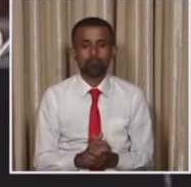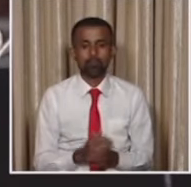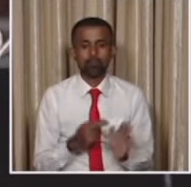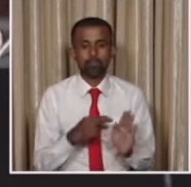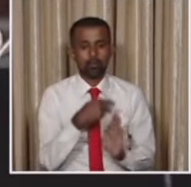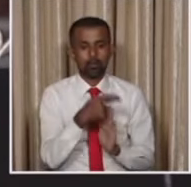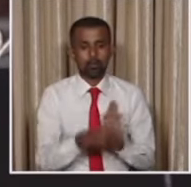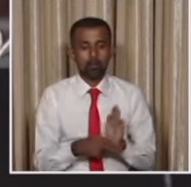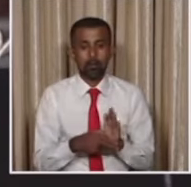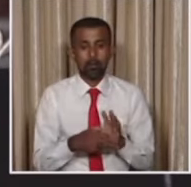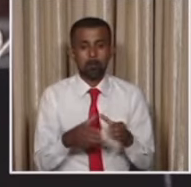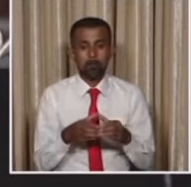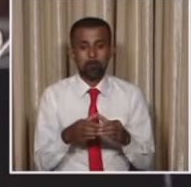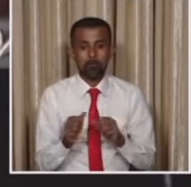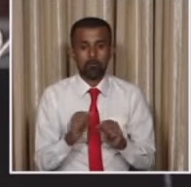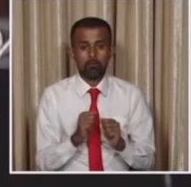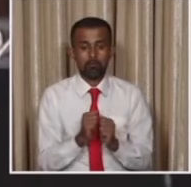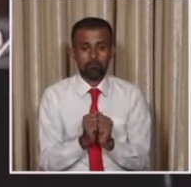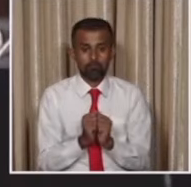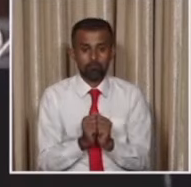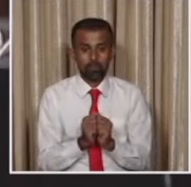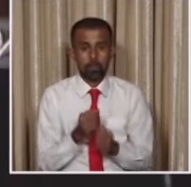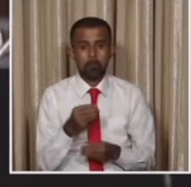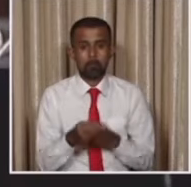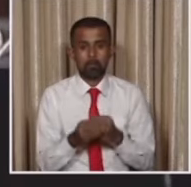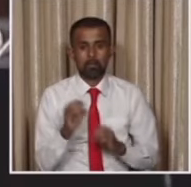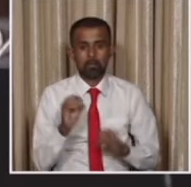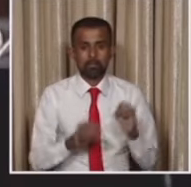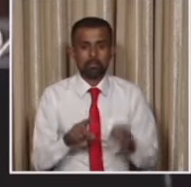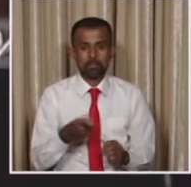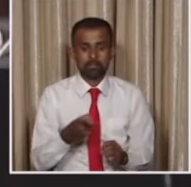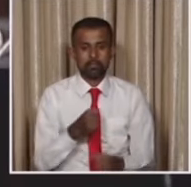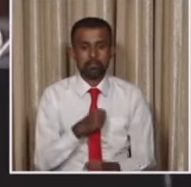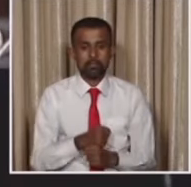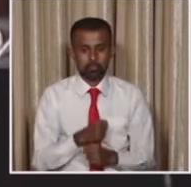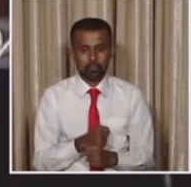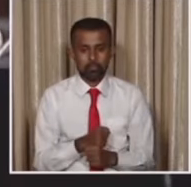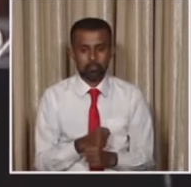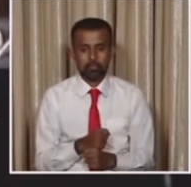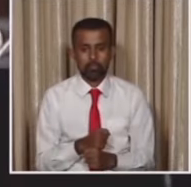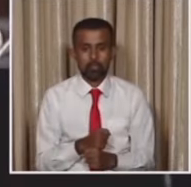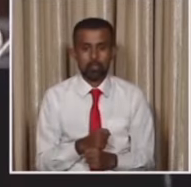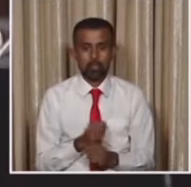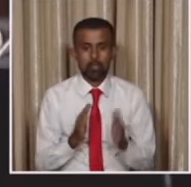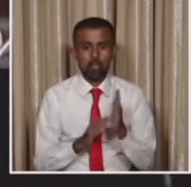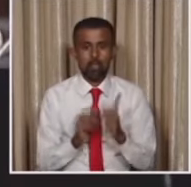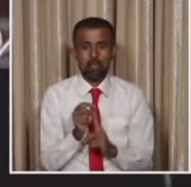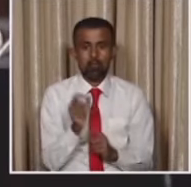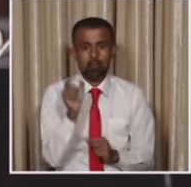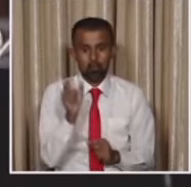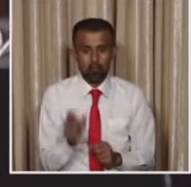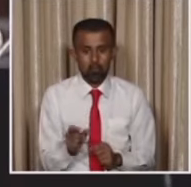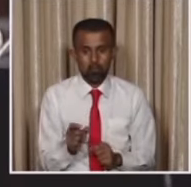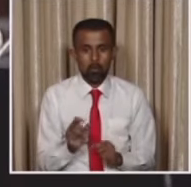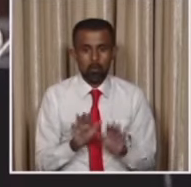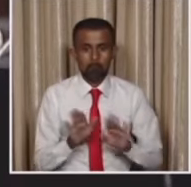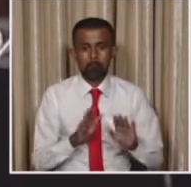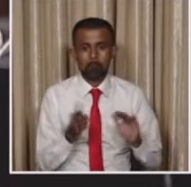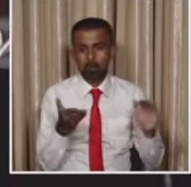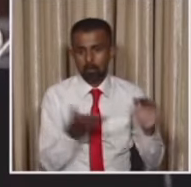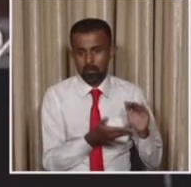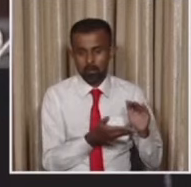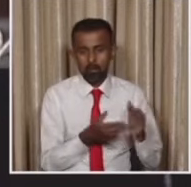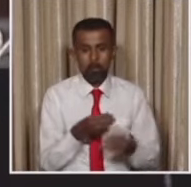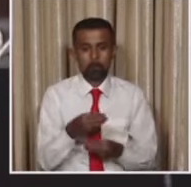ජාතික පද්ධති ක්‍රියාකරු කියන සමාගම. ඒක 100%ක් රාජ්‍ය සමාගමක්, අමතිවරයාගේ පාලනය යටතේ තියෙන